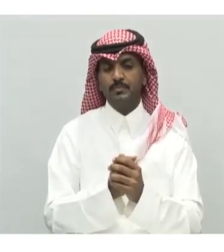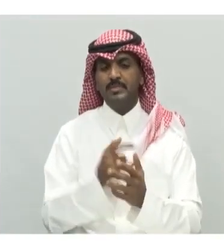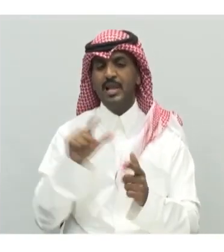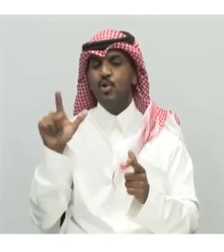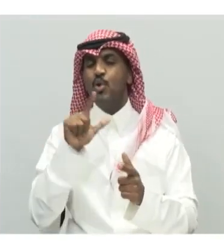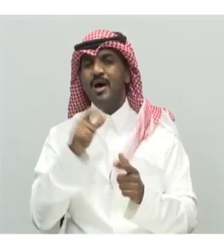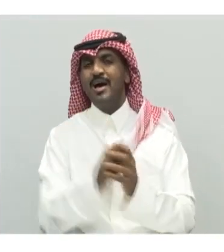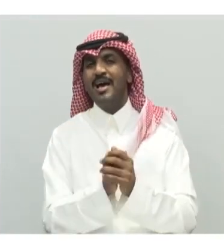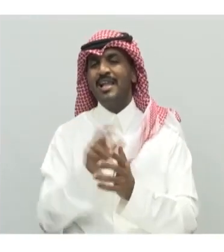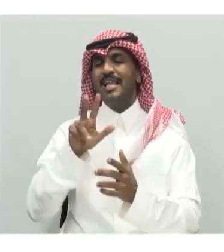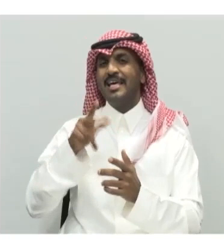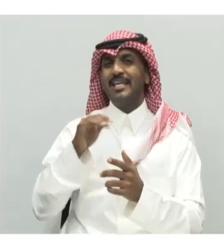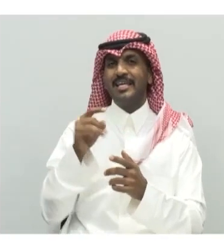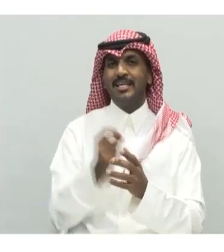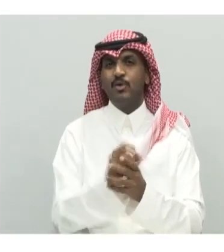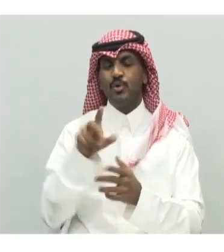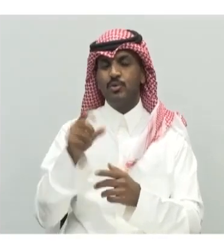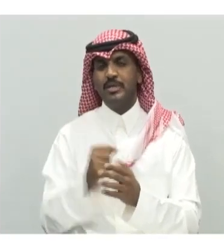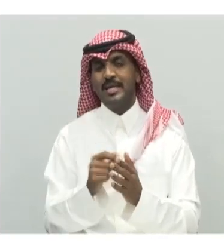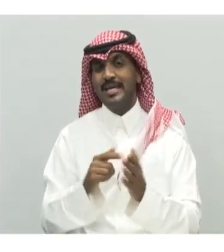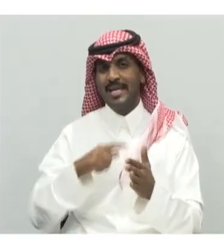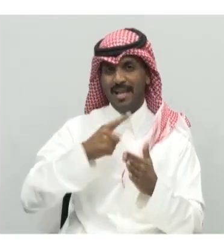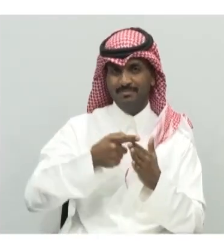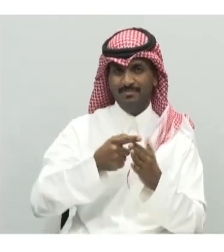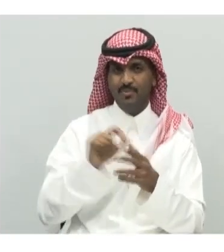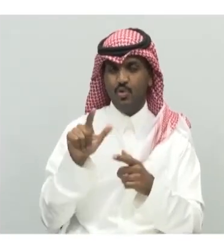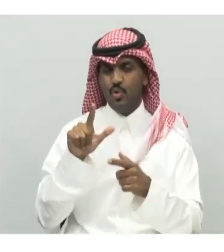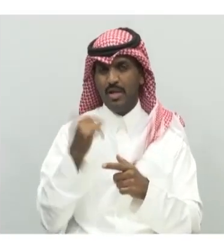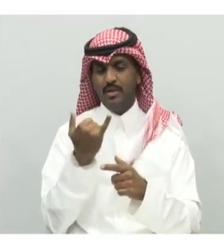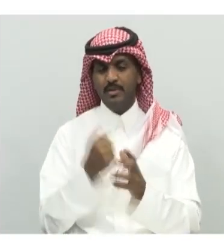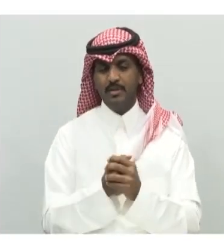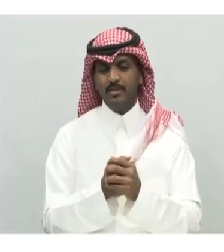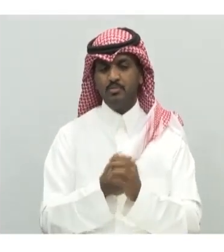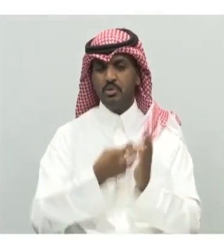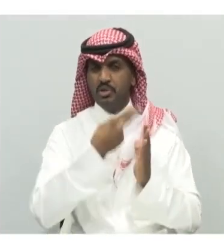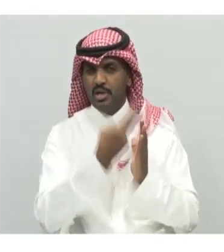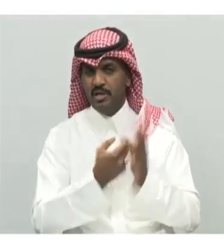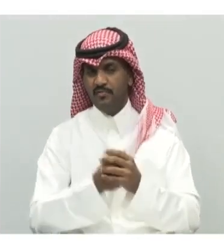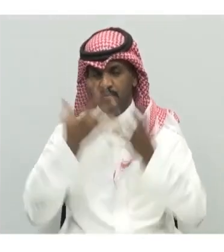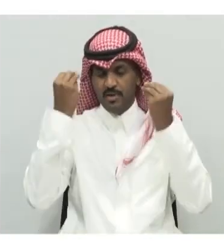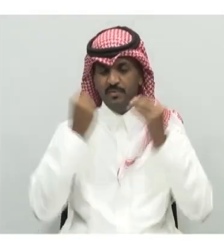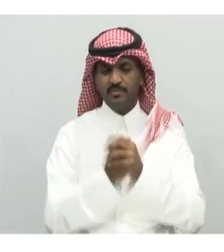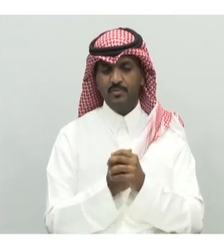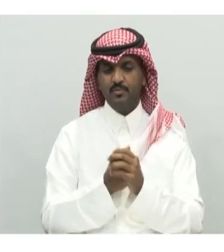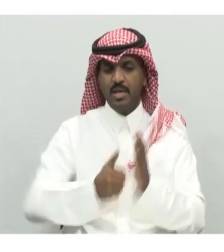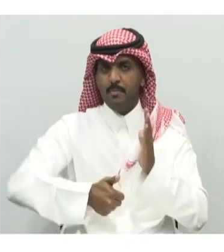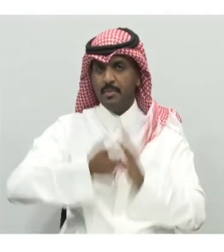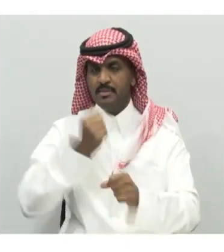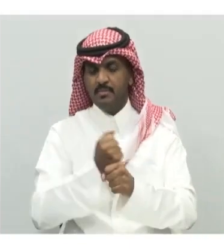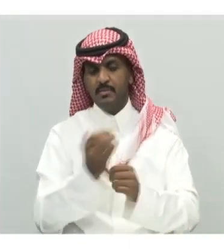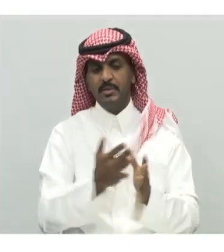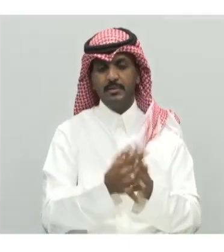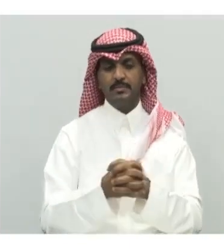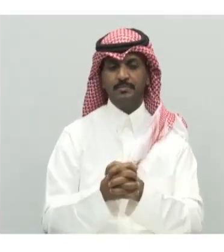واليونانيه الى اللغه العربيه ثم التاليف في تلك المعارف ومن ابرز اعمالها ما